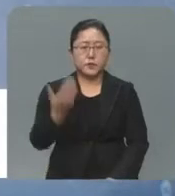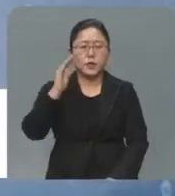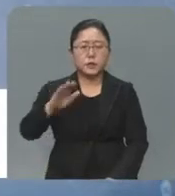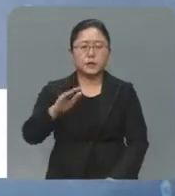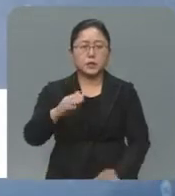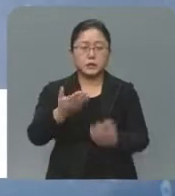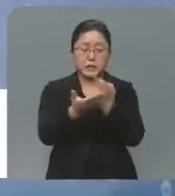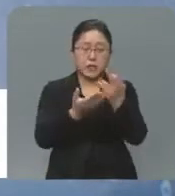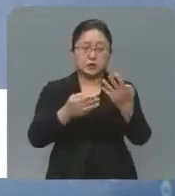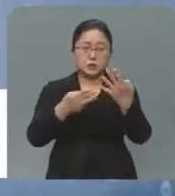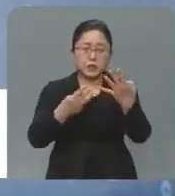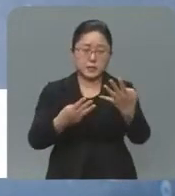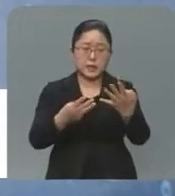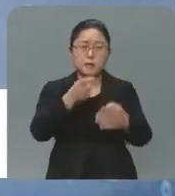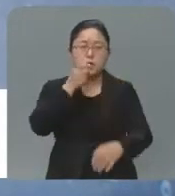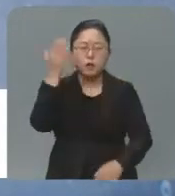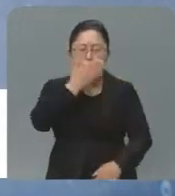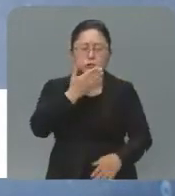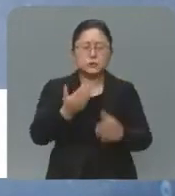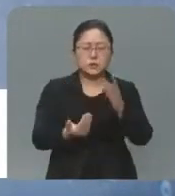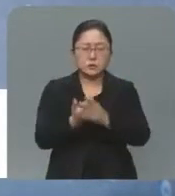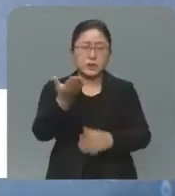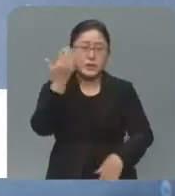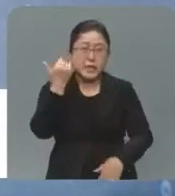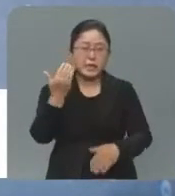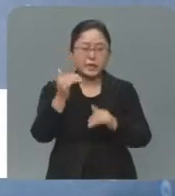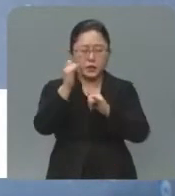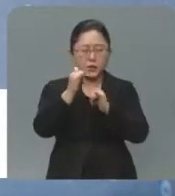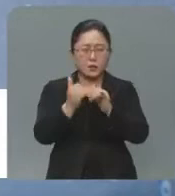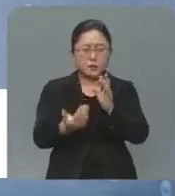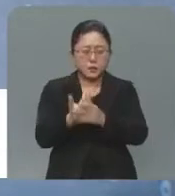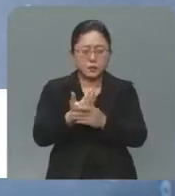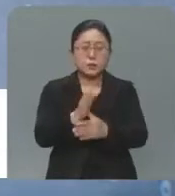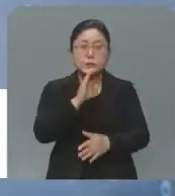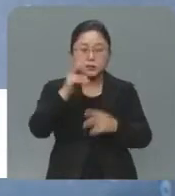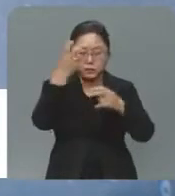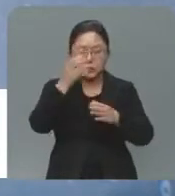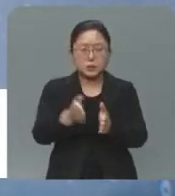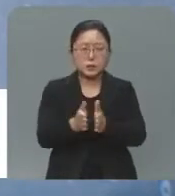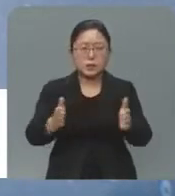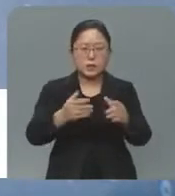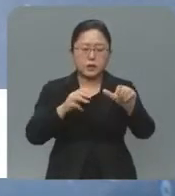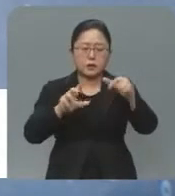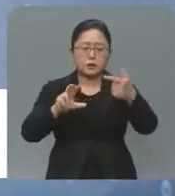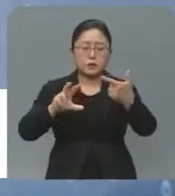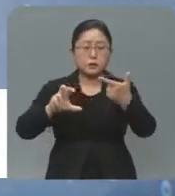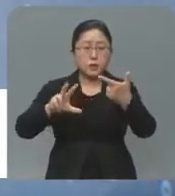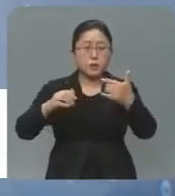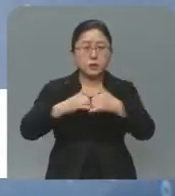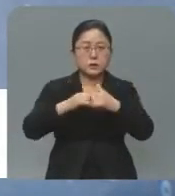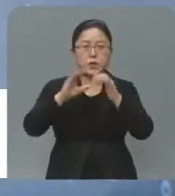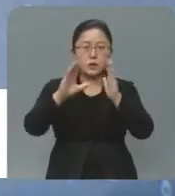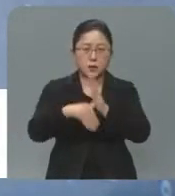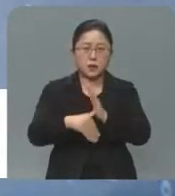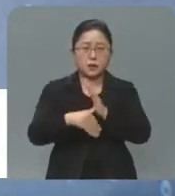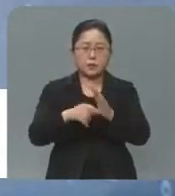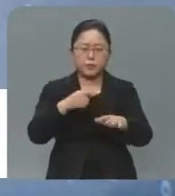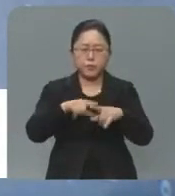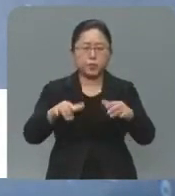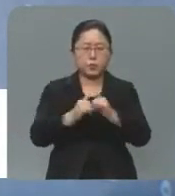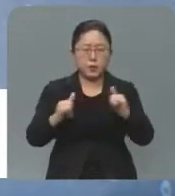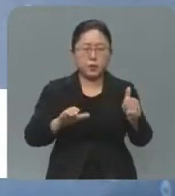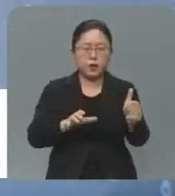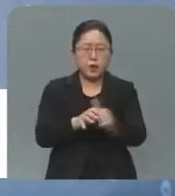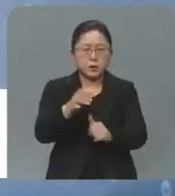최근에 제주 4.3 항쟁이나 여순 사건 등 과거사에 대한 진상규명이 시작되면서 6.25 전쟁 당시에 민간인 학살에 대한